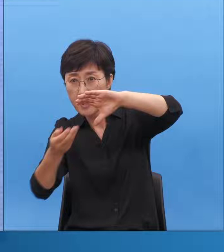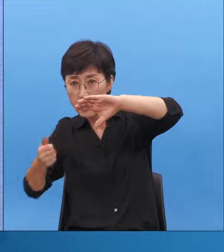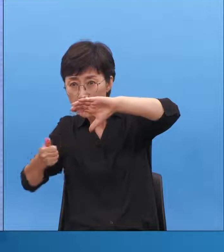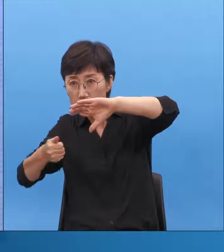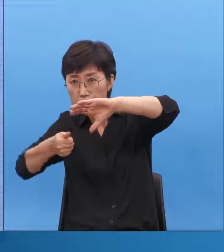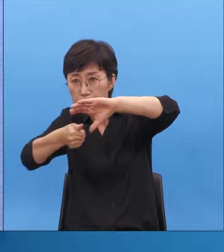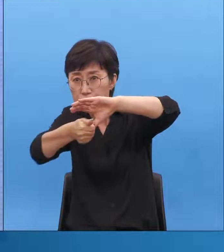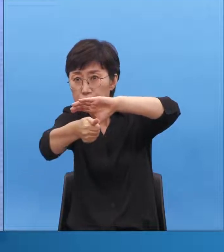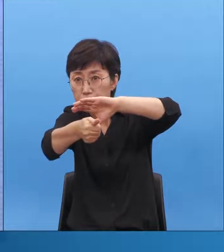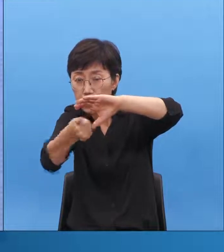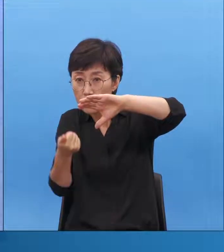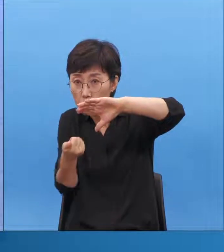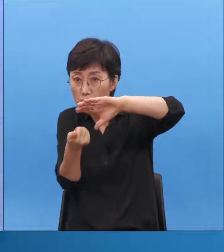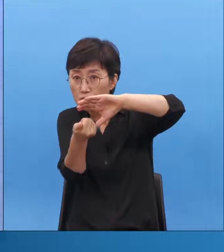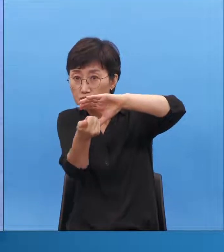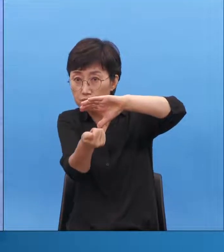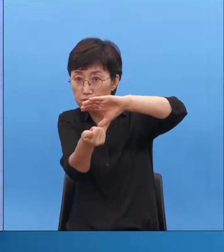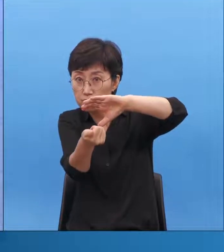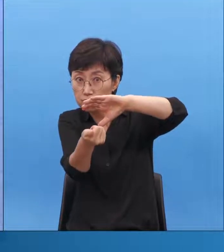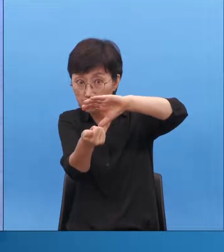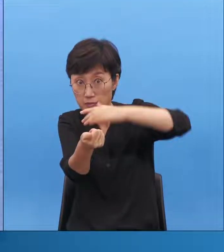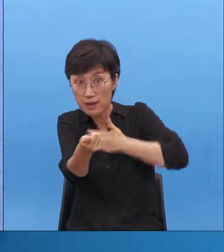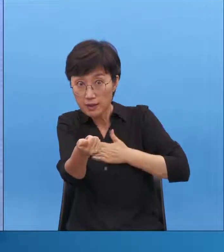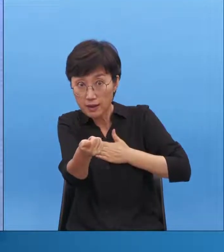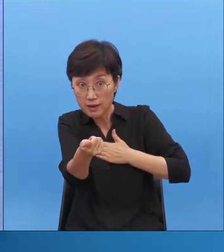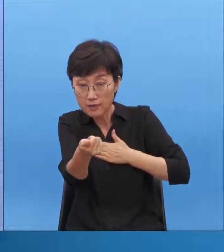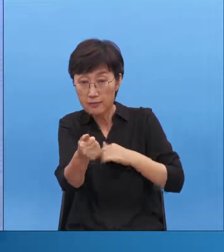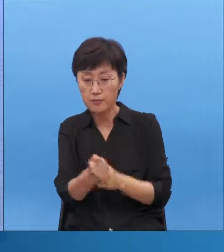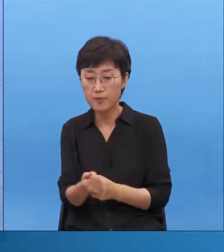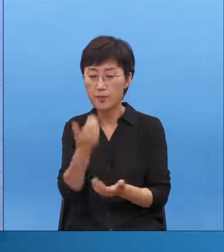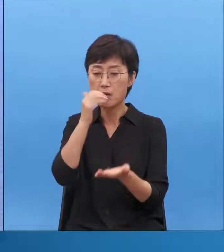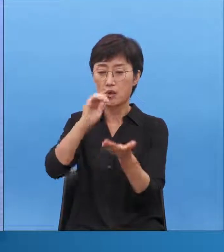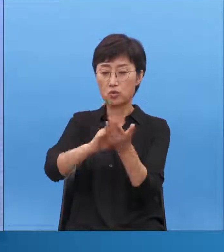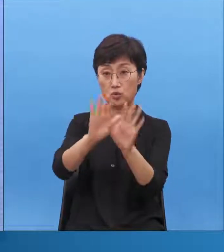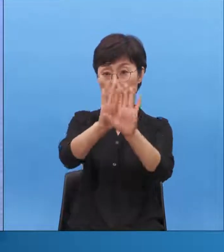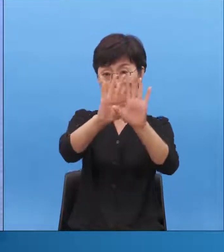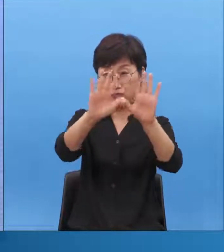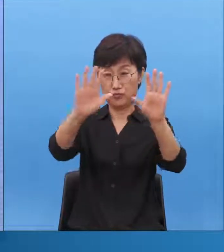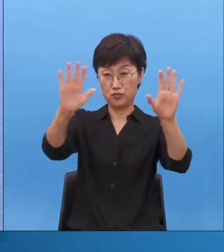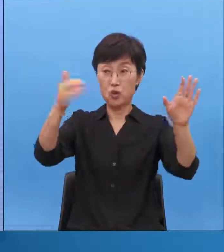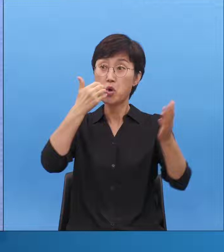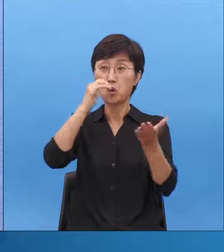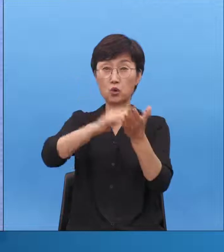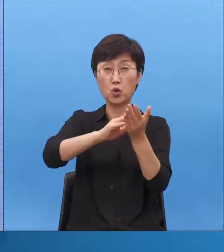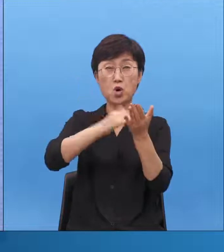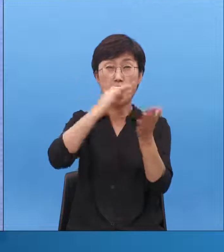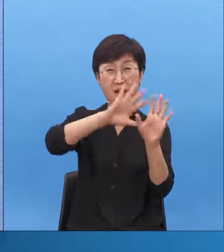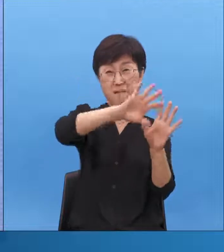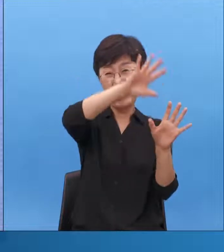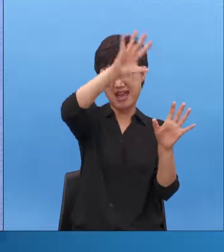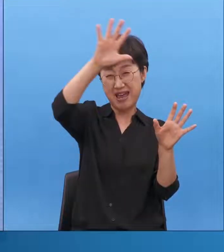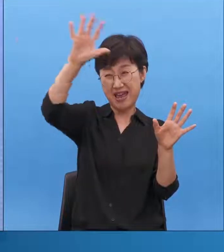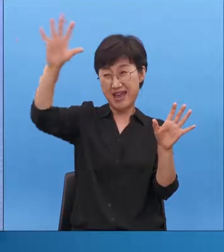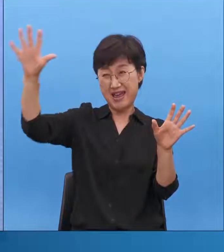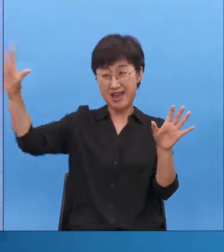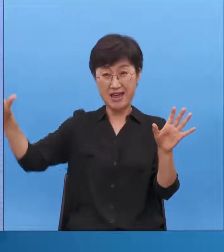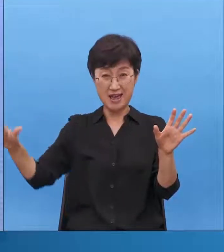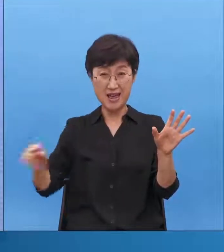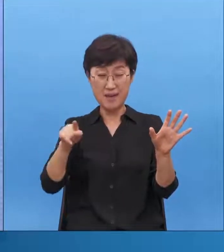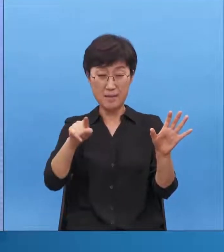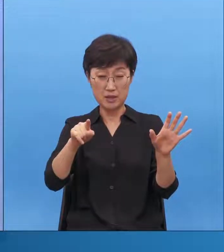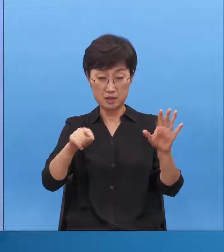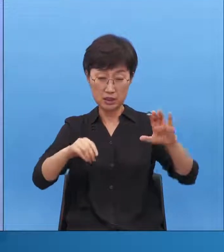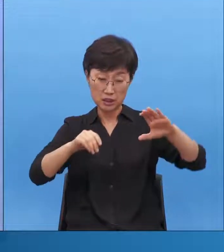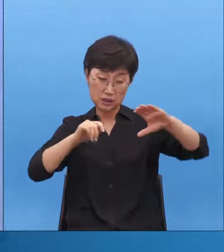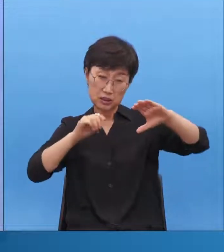different. 바위 속에 있는 무덤이란 말은 단순한 무덤이 아니고요. 큰 바위 안에, 큰 바위